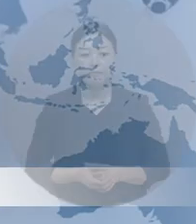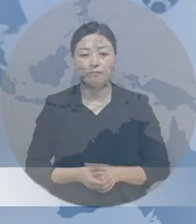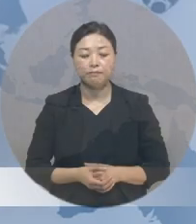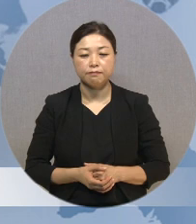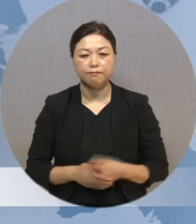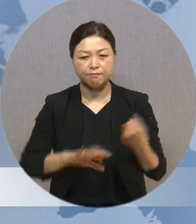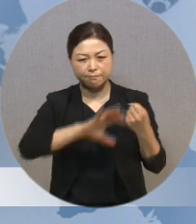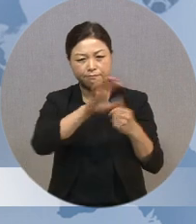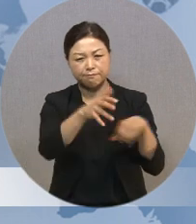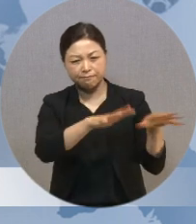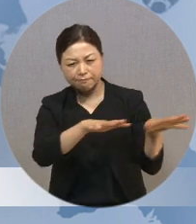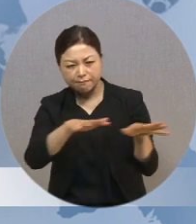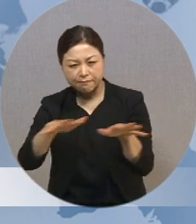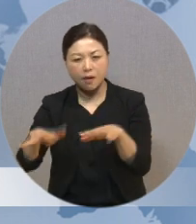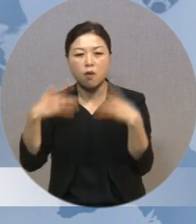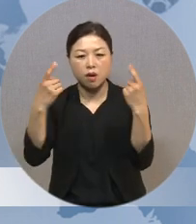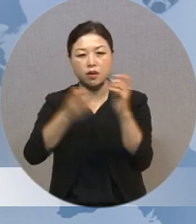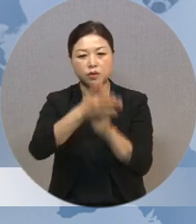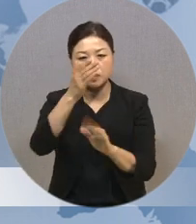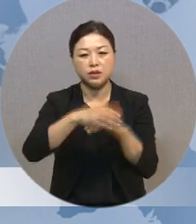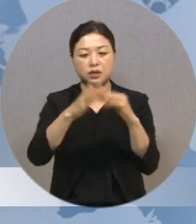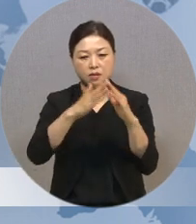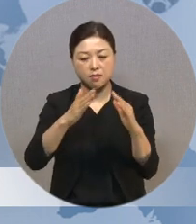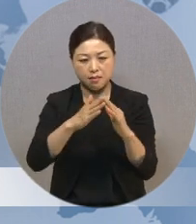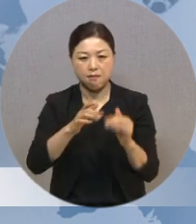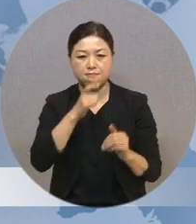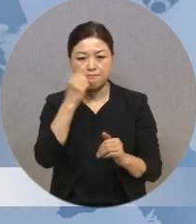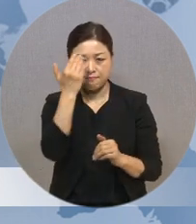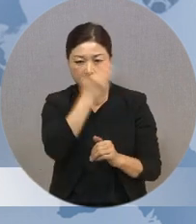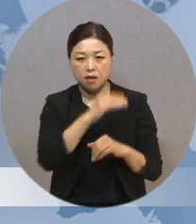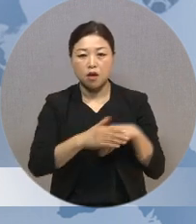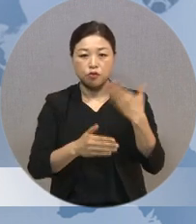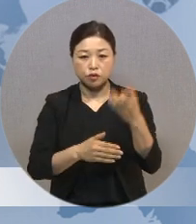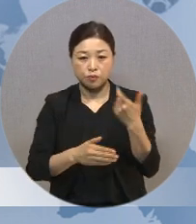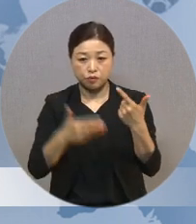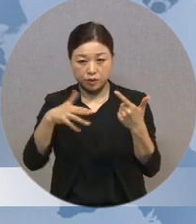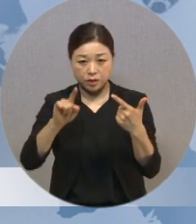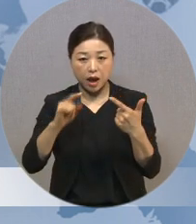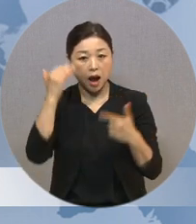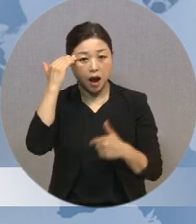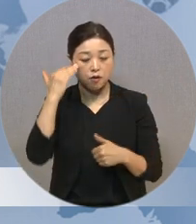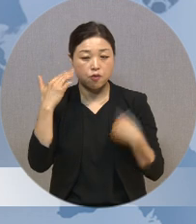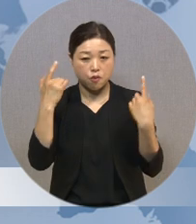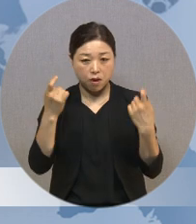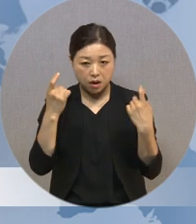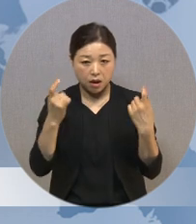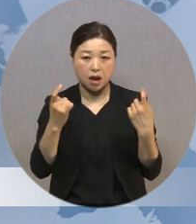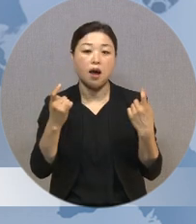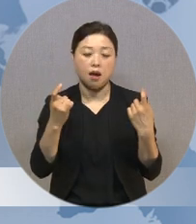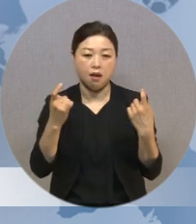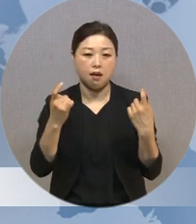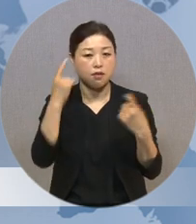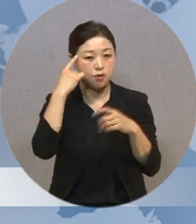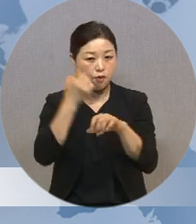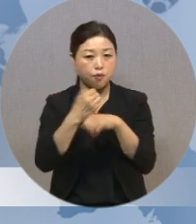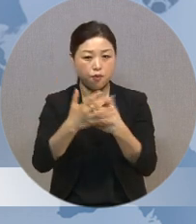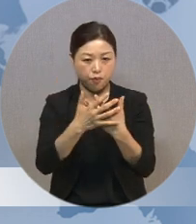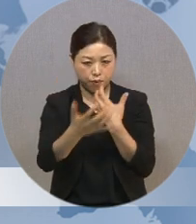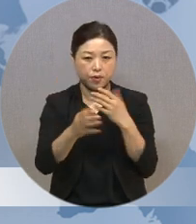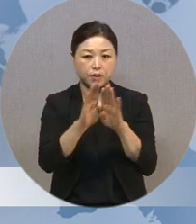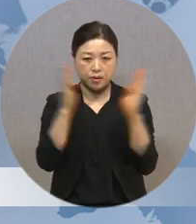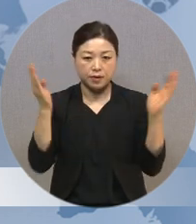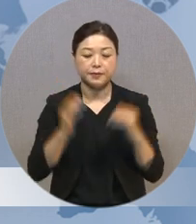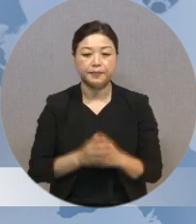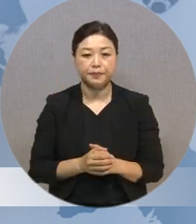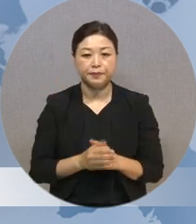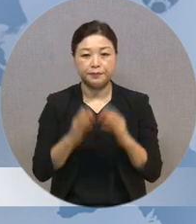글로벌 해양 관광도시 전남 여수에서 제96차 한국관광학회 국제학술대회가 개최됐는데요.